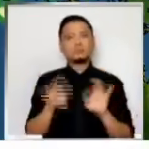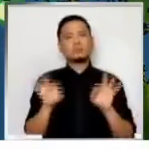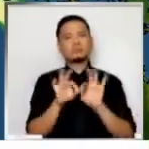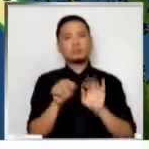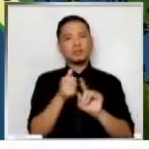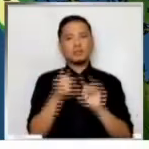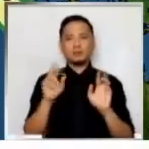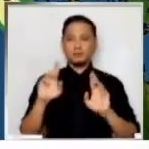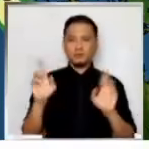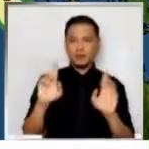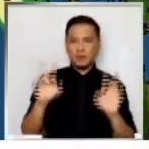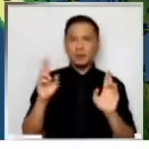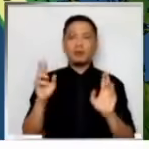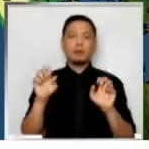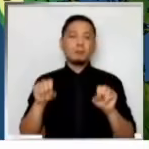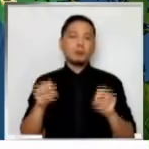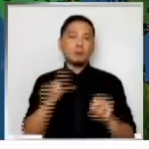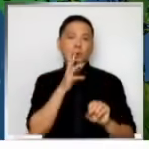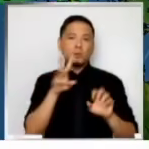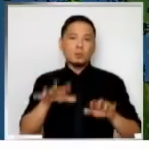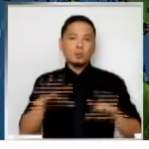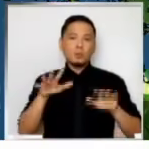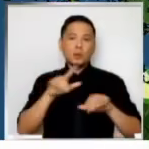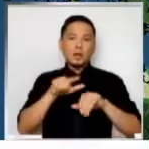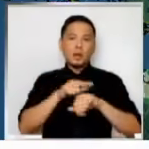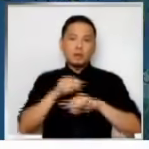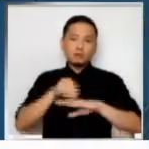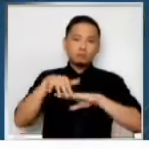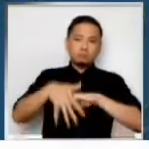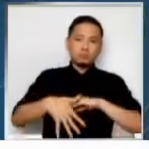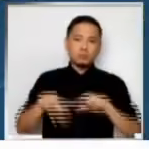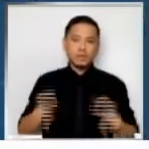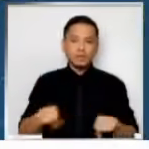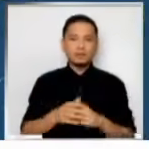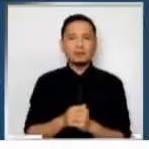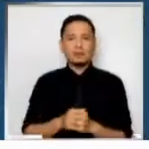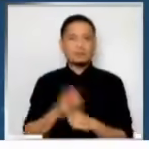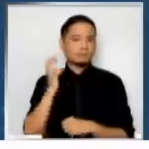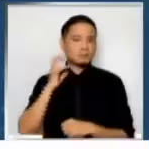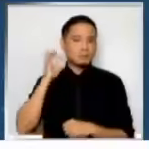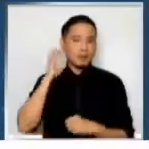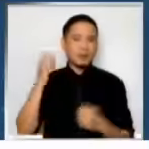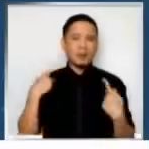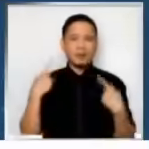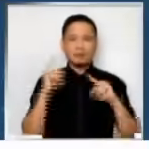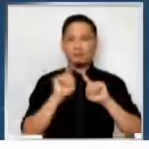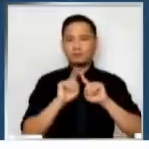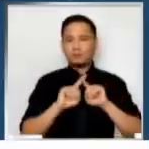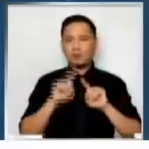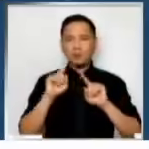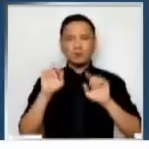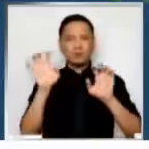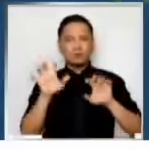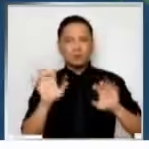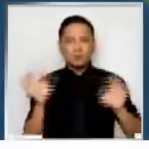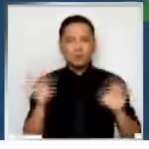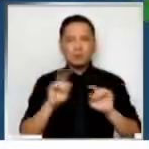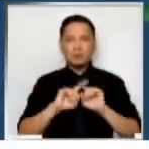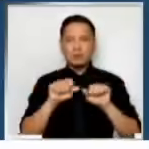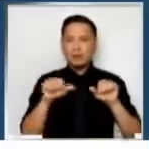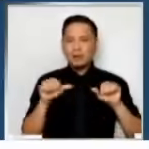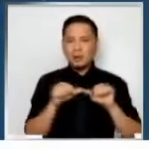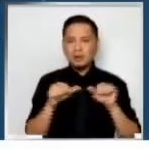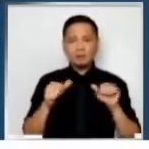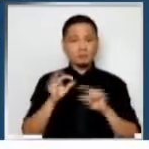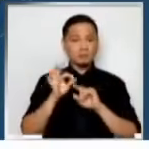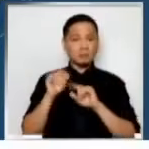baha at landslide. Sa Mindanao, posible rin ang thunderstorm sa maraming lugar, lalong-lalo na pagdating sa hapon. At kumisan, may mga